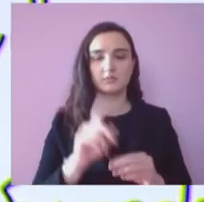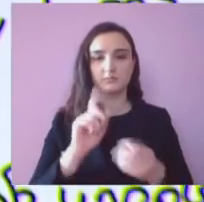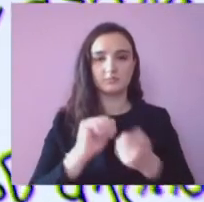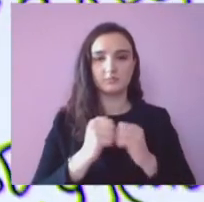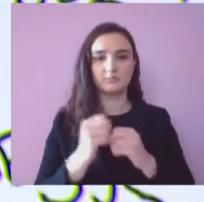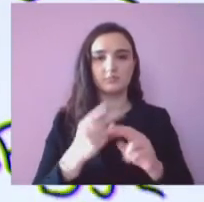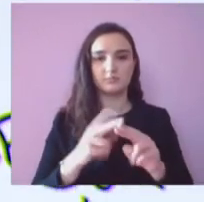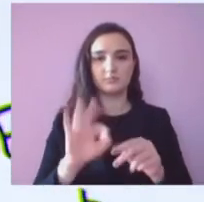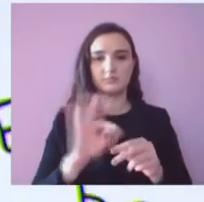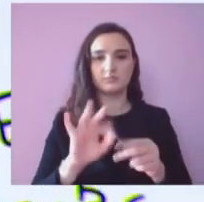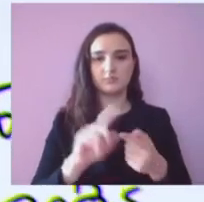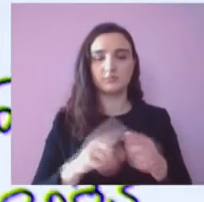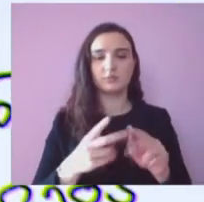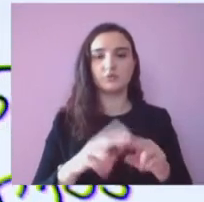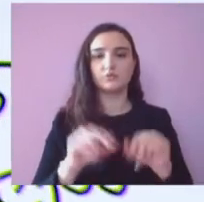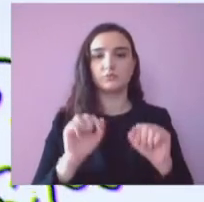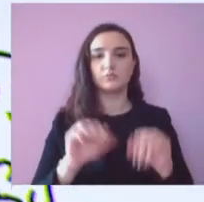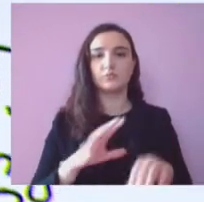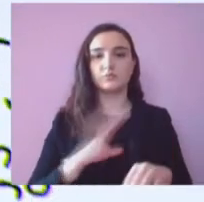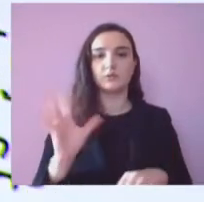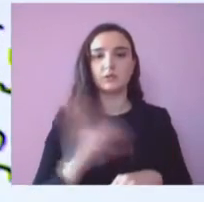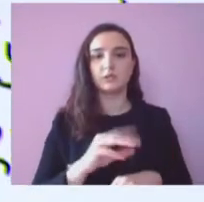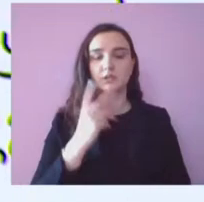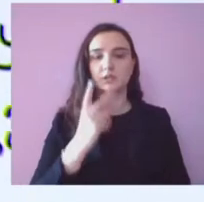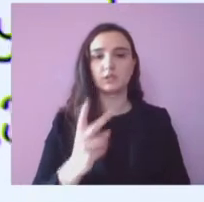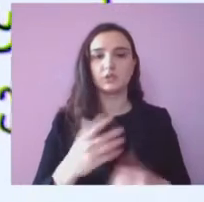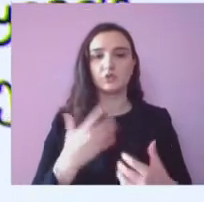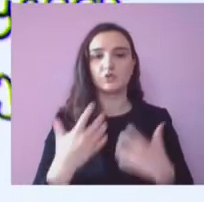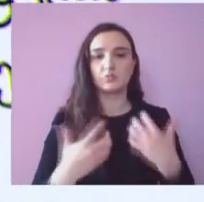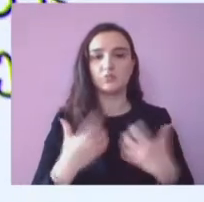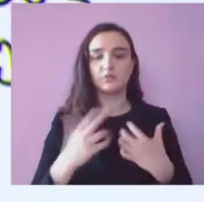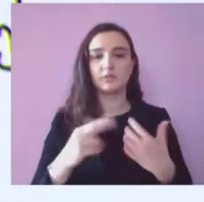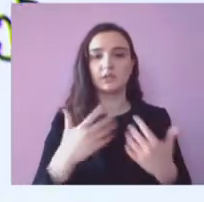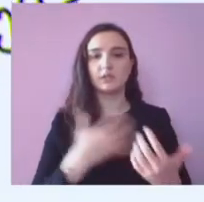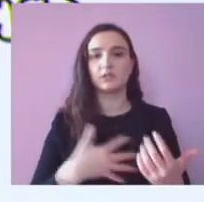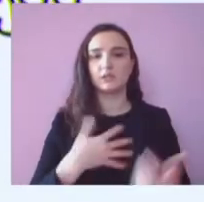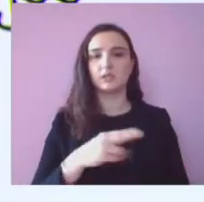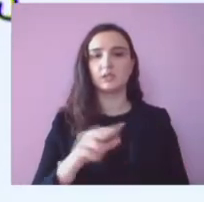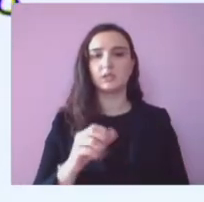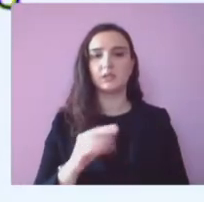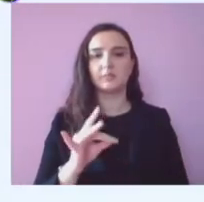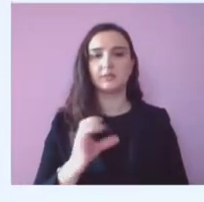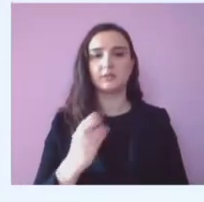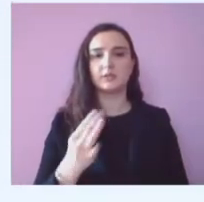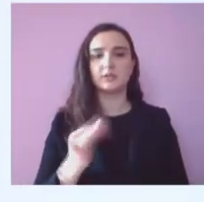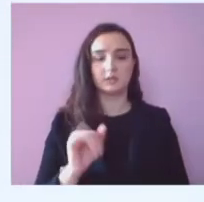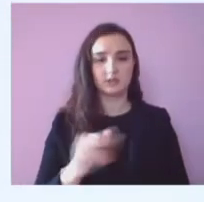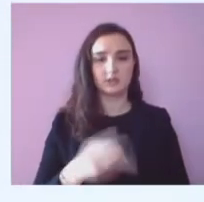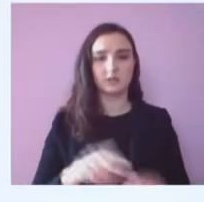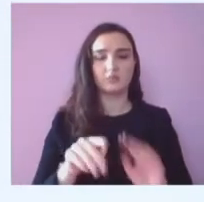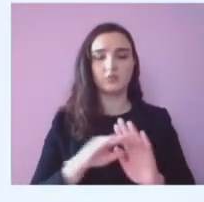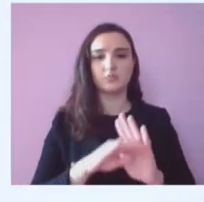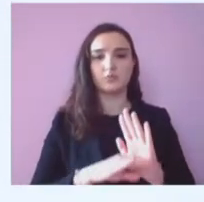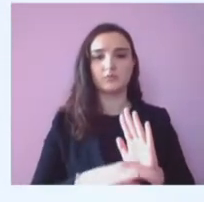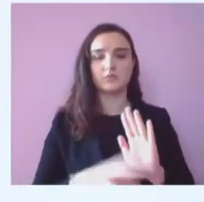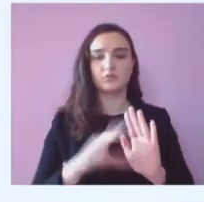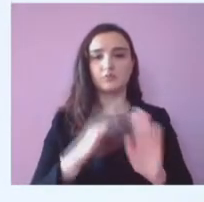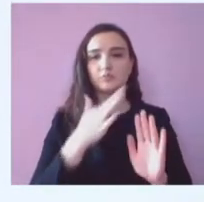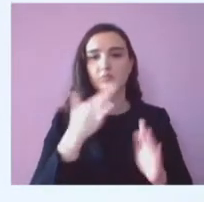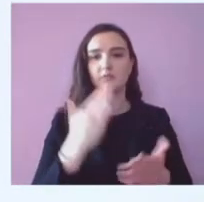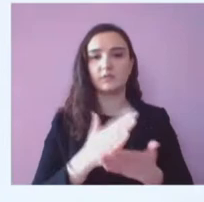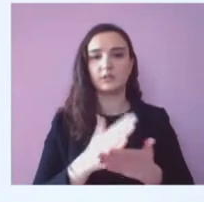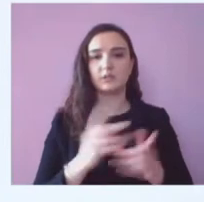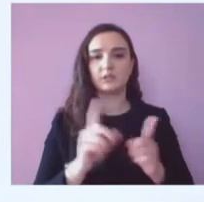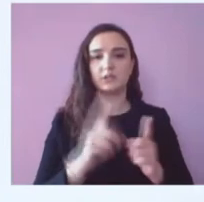ეს შეიძლება იყოს მთლიანად ნახეთ, შფოთვა და დეპრესია. ასევე ამ ჩამონათვალში ბევრია ისეთი